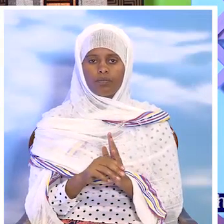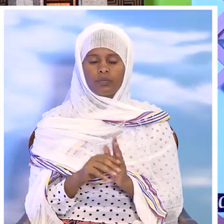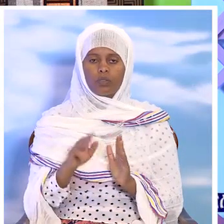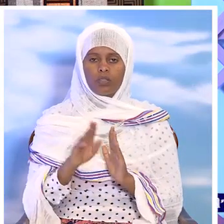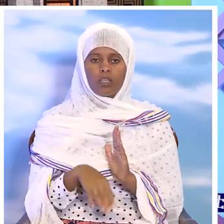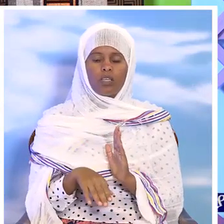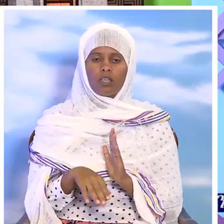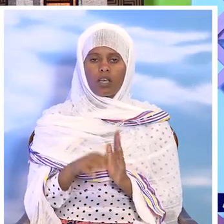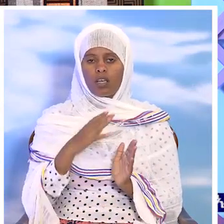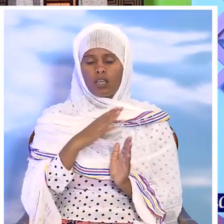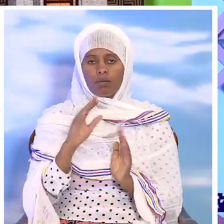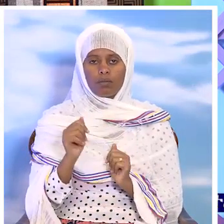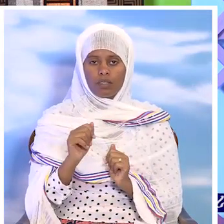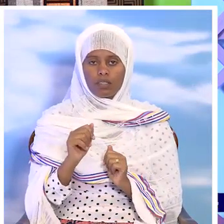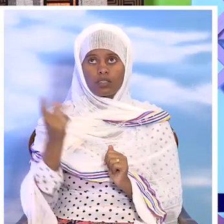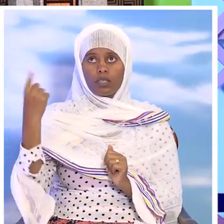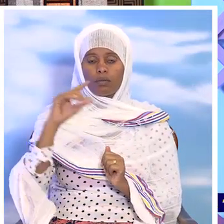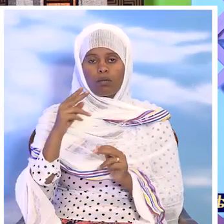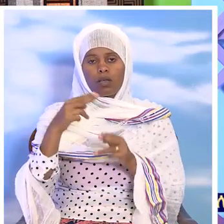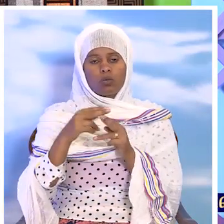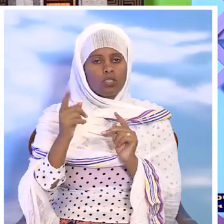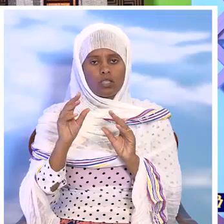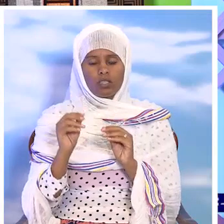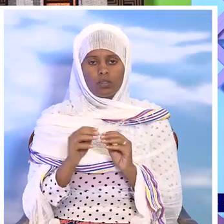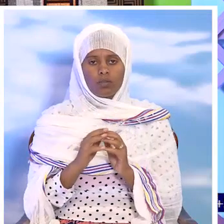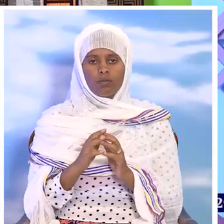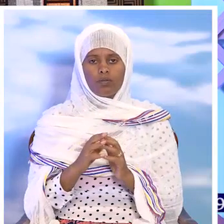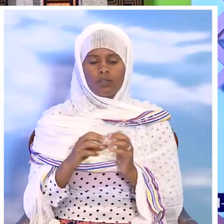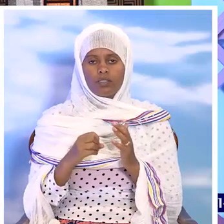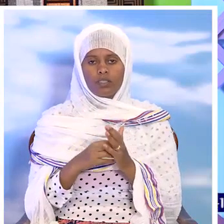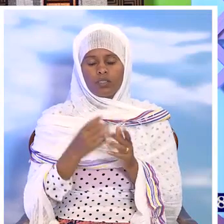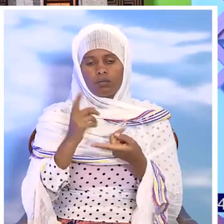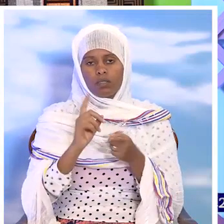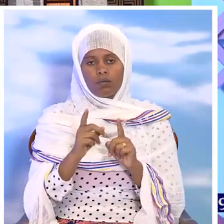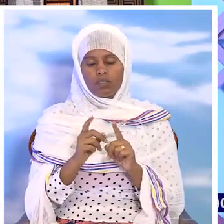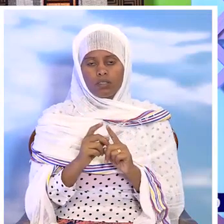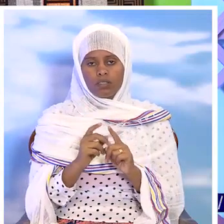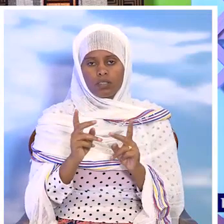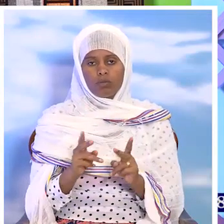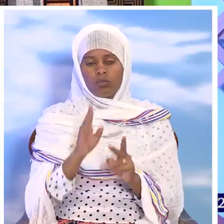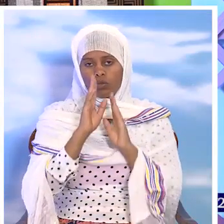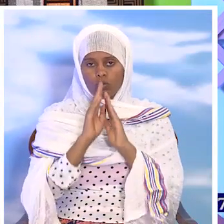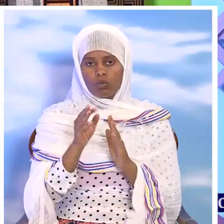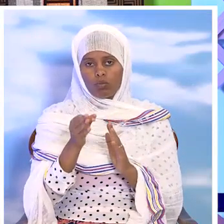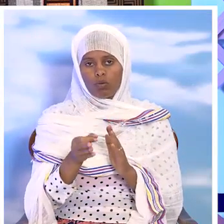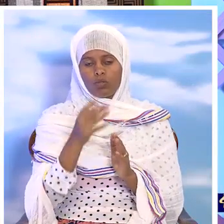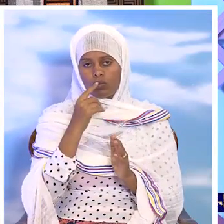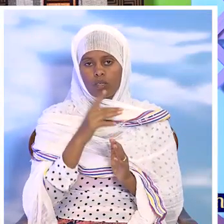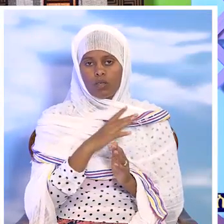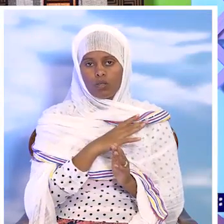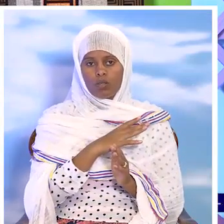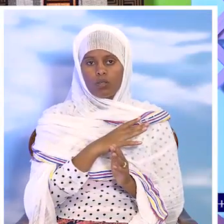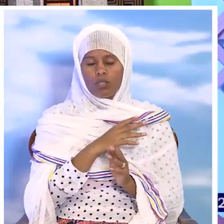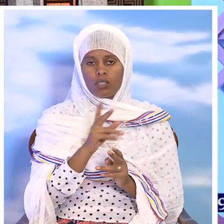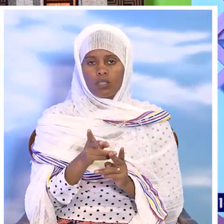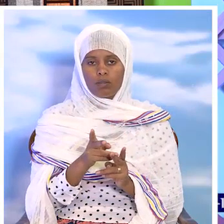ኣጉዲልናና ዳ እምበር እግዚኣብሔር ኣምላኽ ኣይወስኸና። ስለዚ ምናልባሽ ከምቲ ሃዋርያ ቅዱስ ጳውሎስ ዝበሎ ከም ለባማት ኮንኩም ኣብዚ